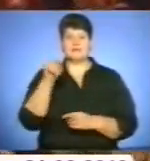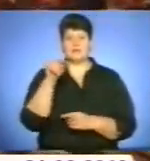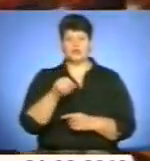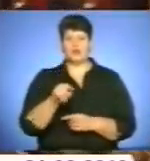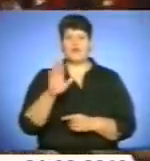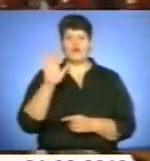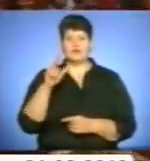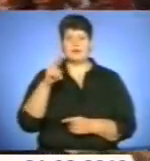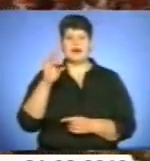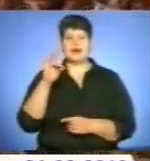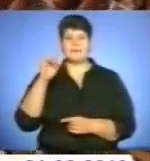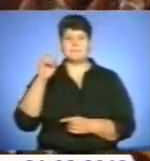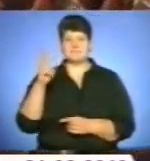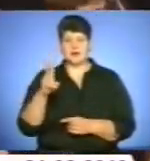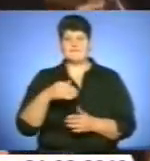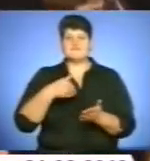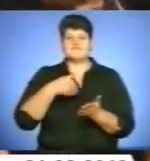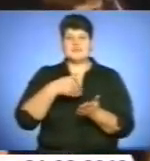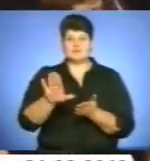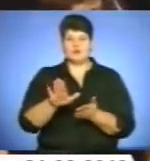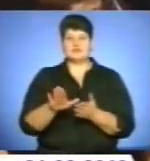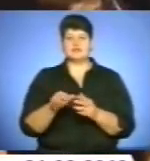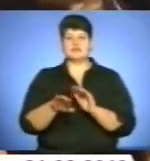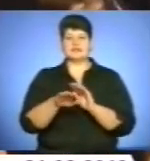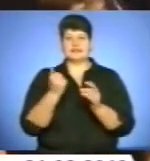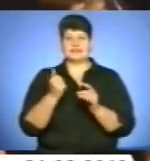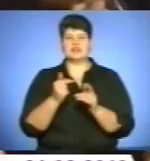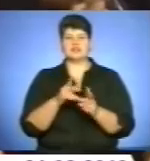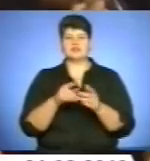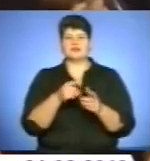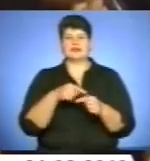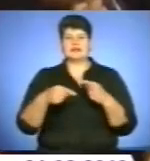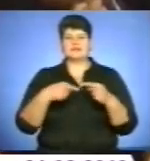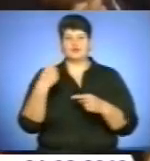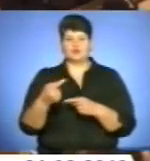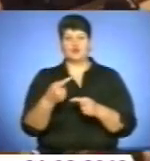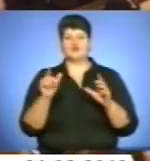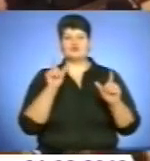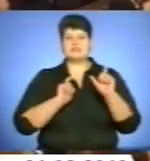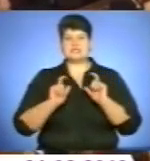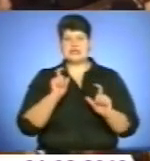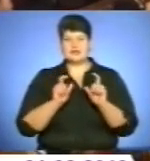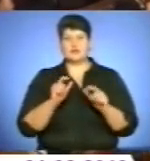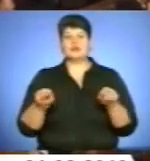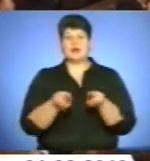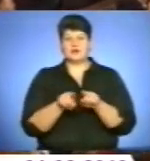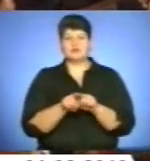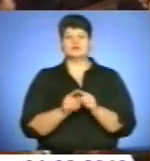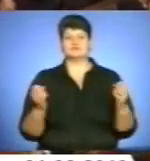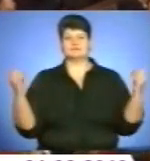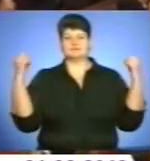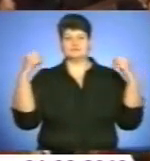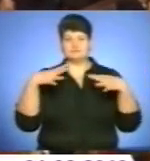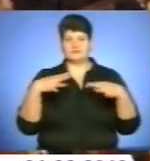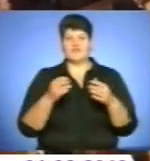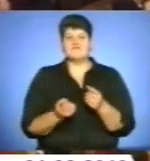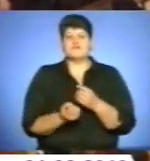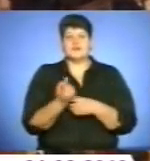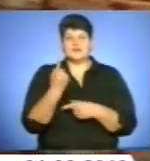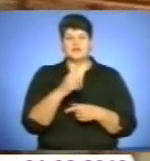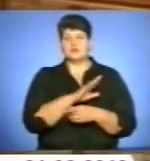Володимир Рибак відмовився скликати позачергову сесію на вимогу опозиції, ті все одно зібралися. Виявилося, сесійна зала не зовсім готова